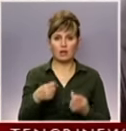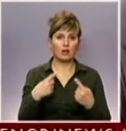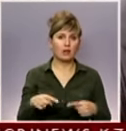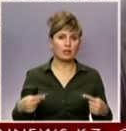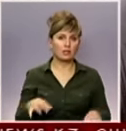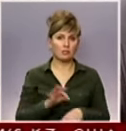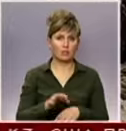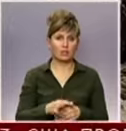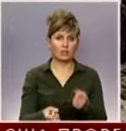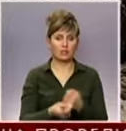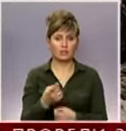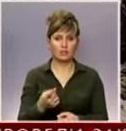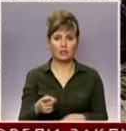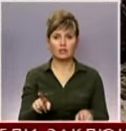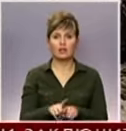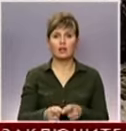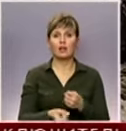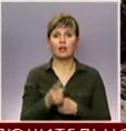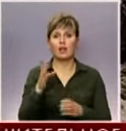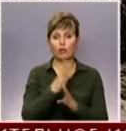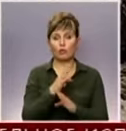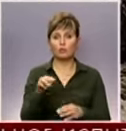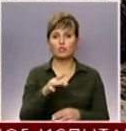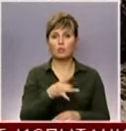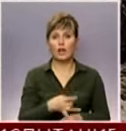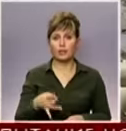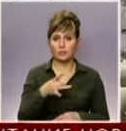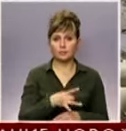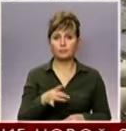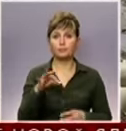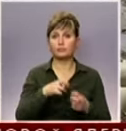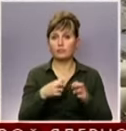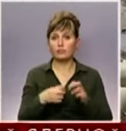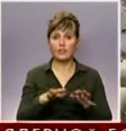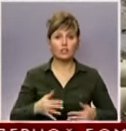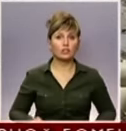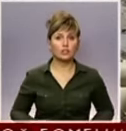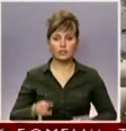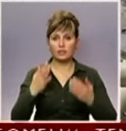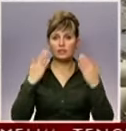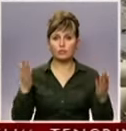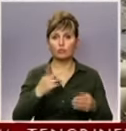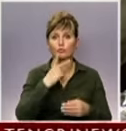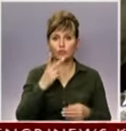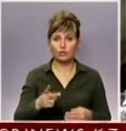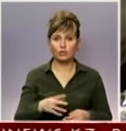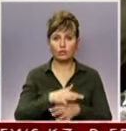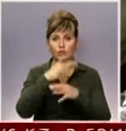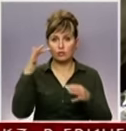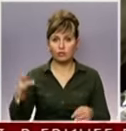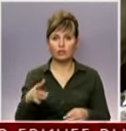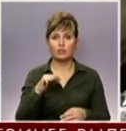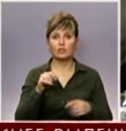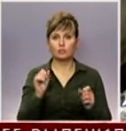палочки находят. Как оказалось, экологи Турксибского района о проблеме местных жителей и не знали. Увидев масштабы свалки, только